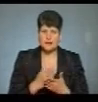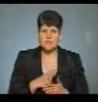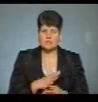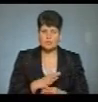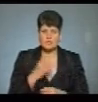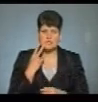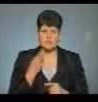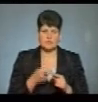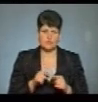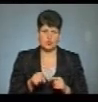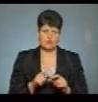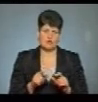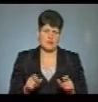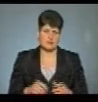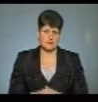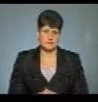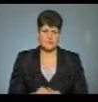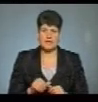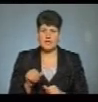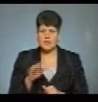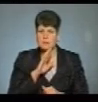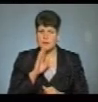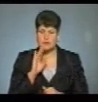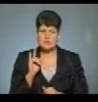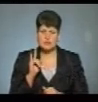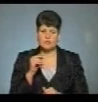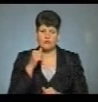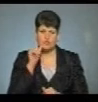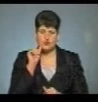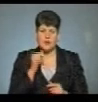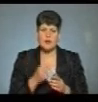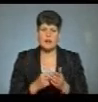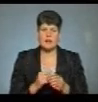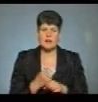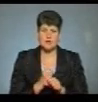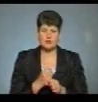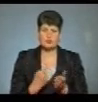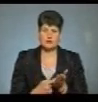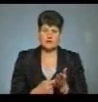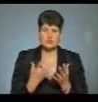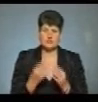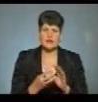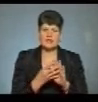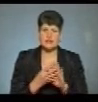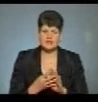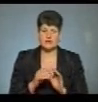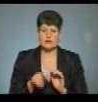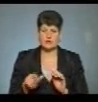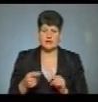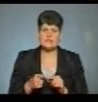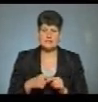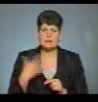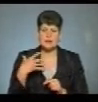в цьому закладі. Окрім матері з дитиною, вчора лабораторно підтвердили коронавірус ще в 9 людей. Це